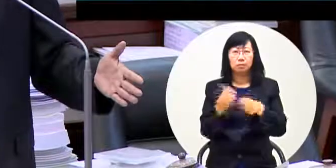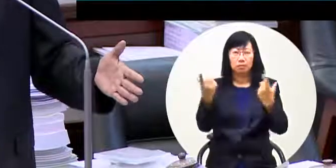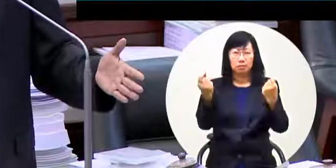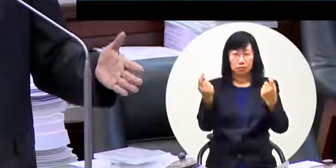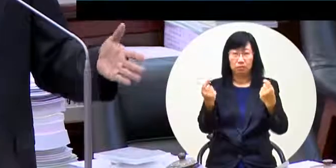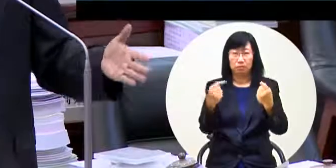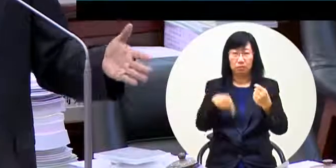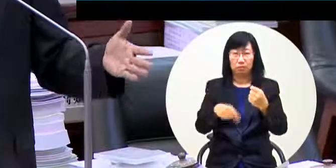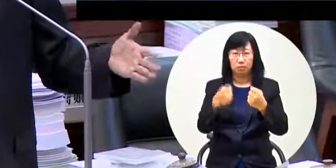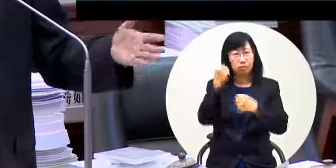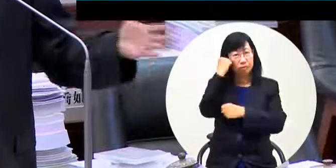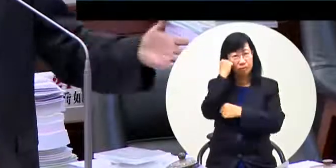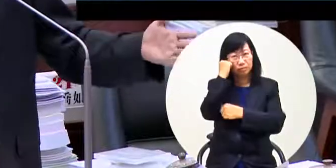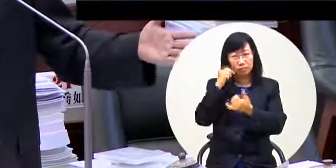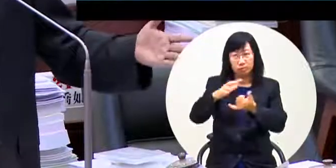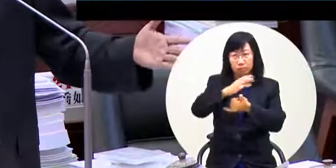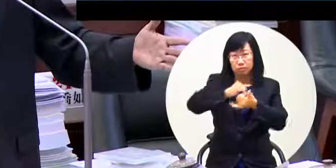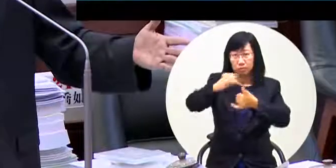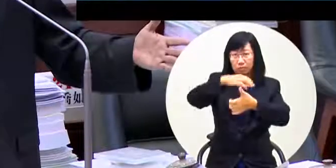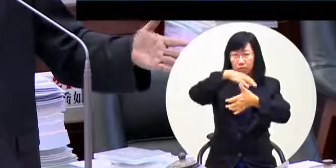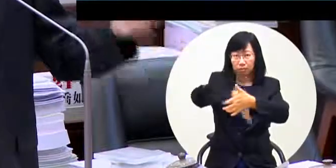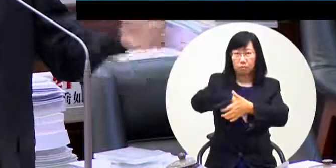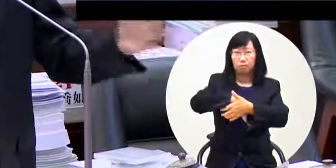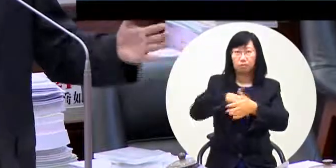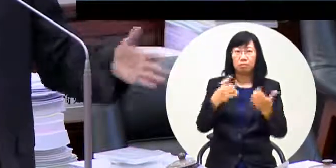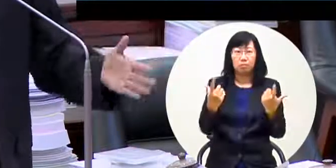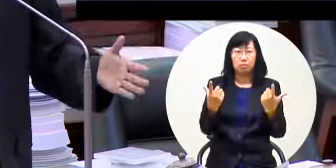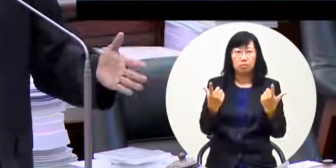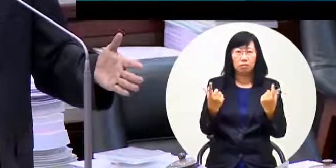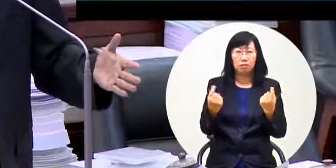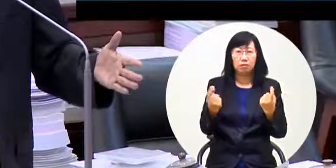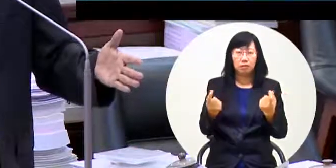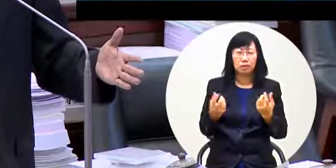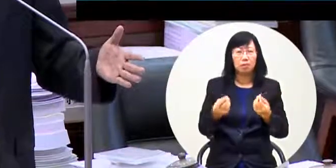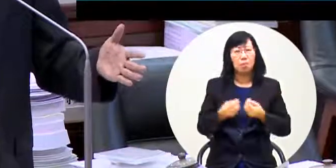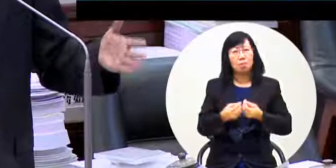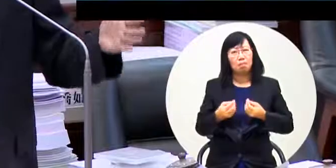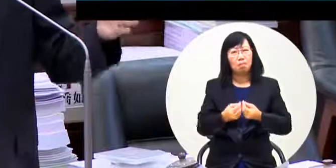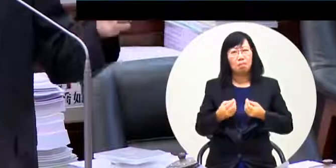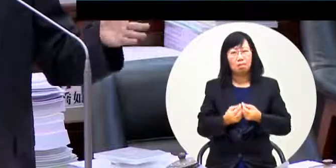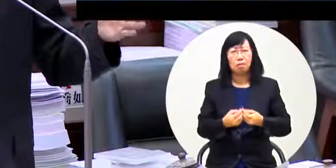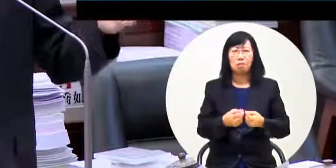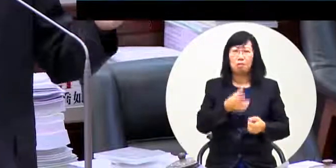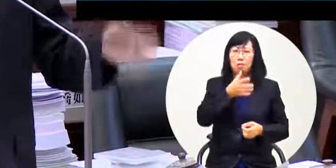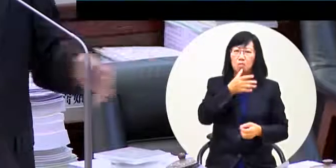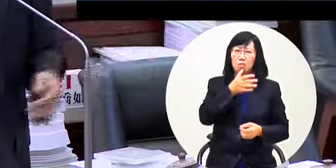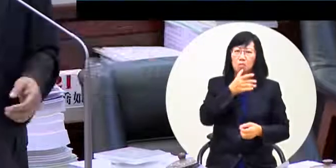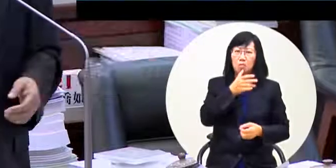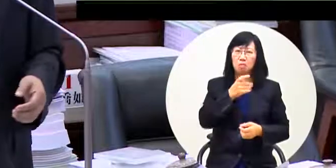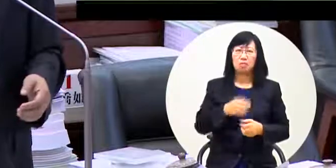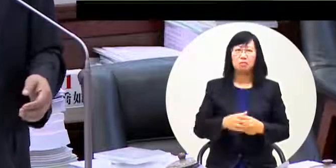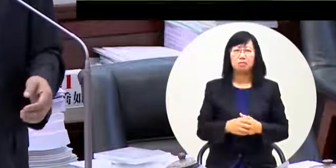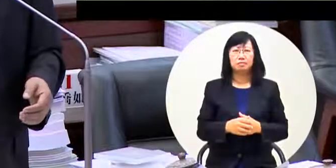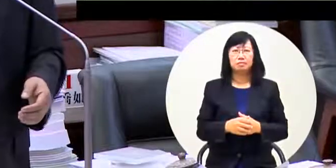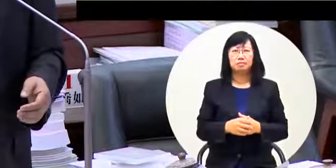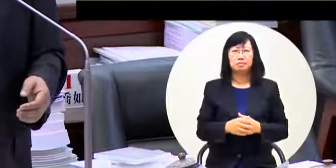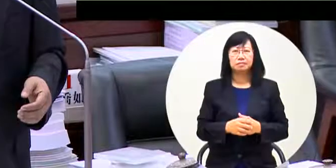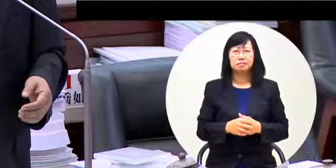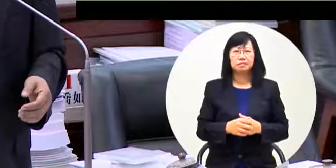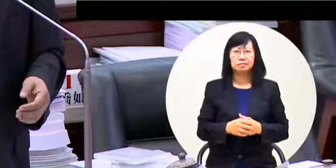面，情何以堪？好，情何以堪？那这个的标准，台北